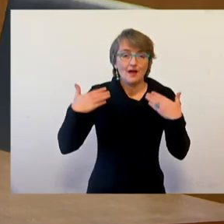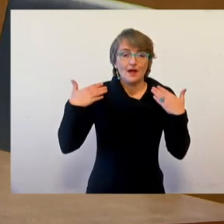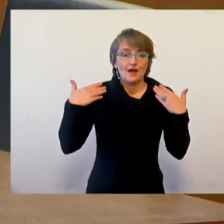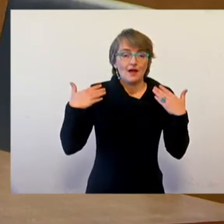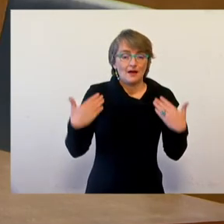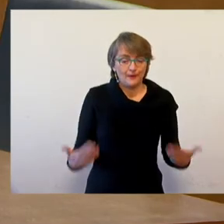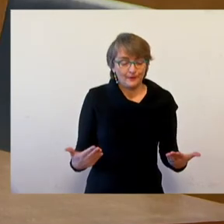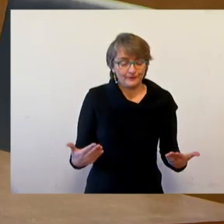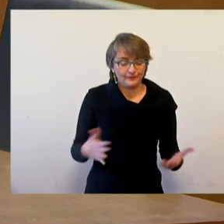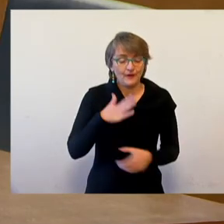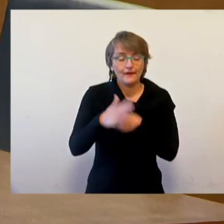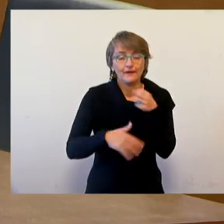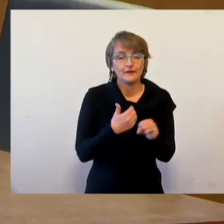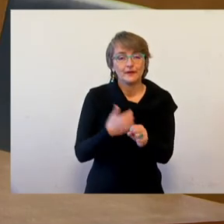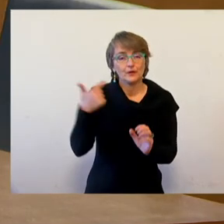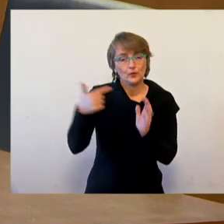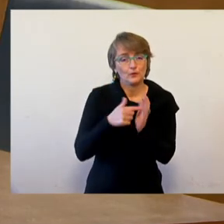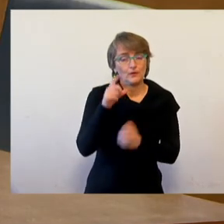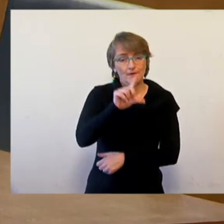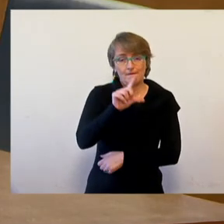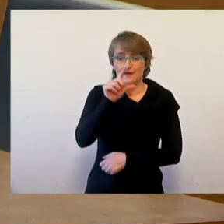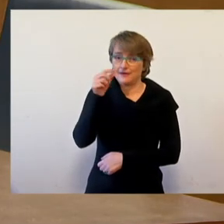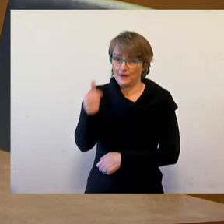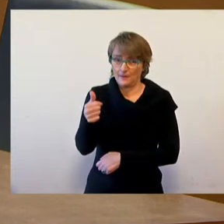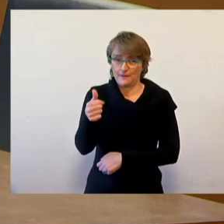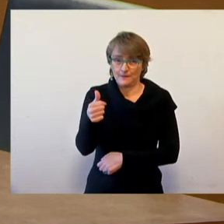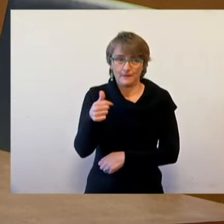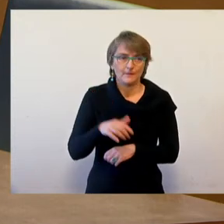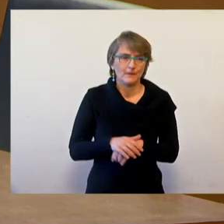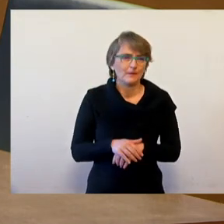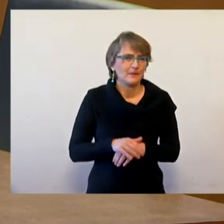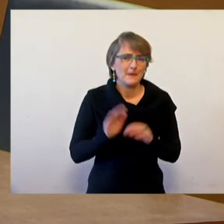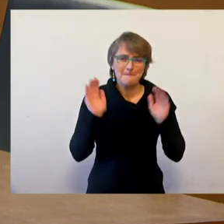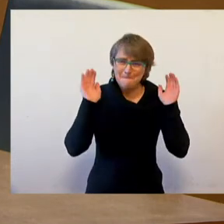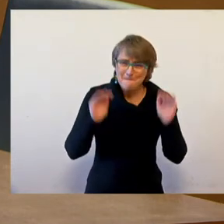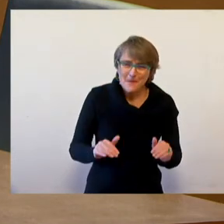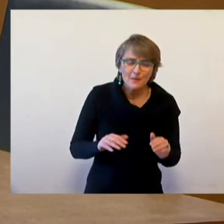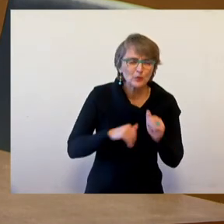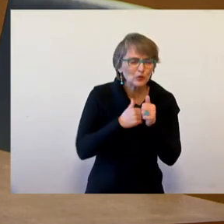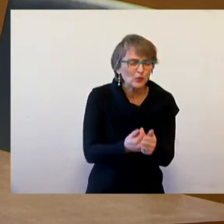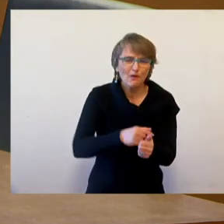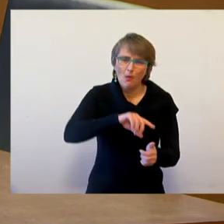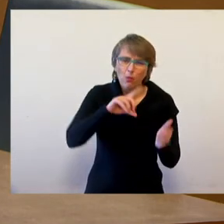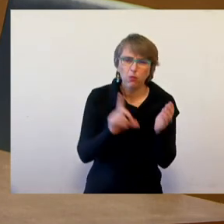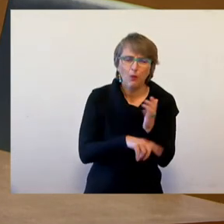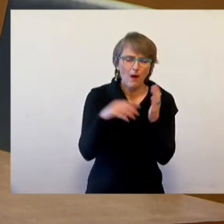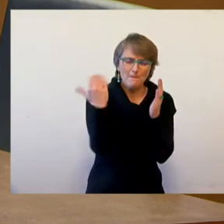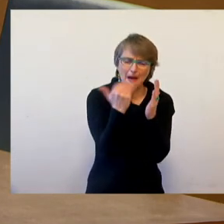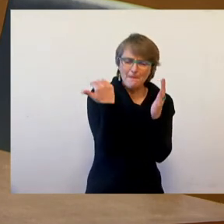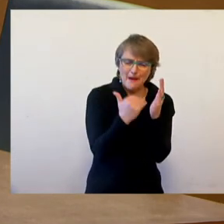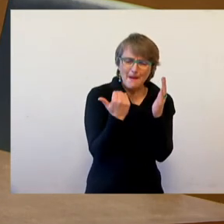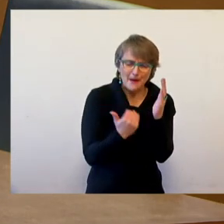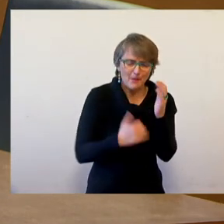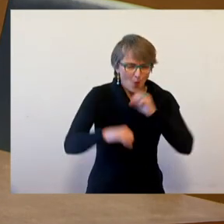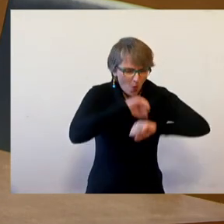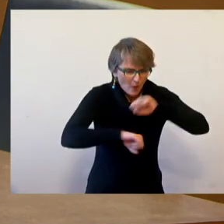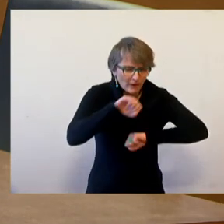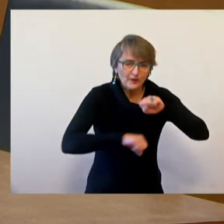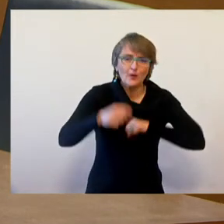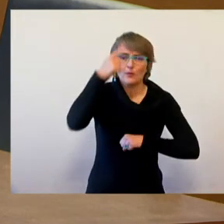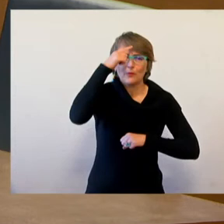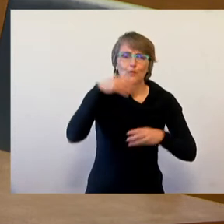Alors, en 2021, malgré tout un arsenal juridique, les inégalités entre les femmes et les